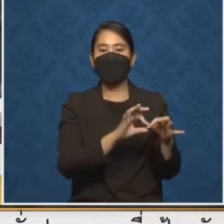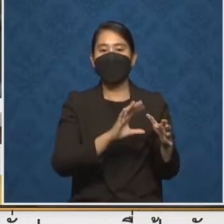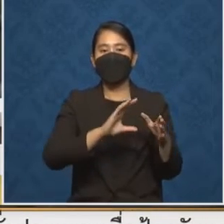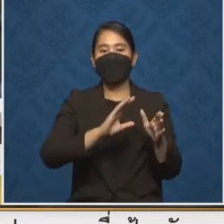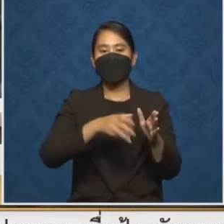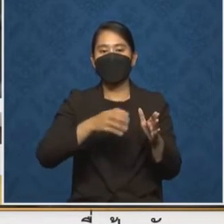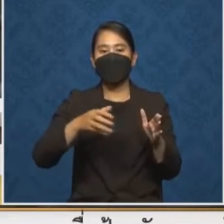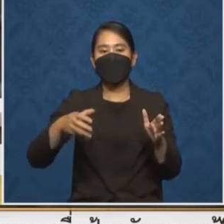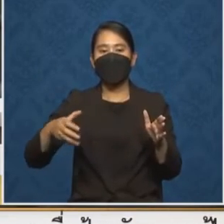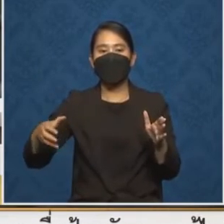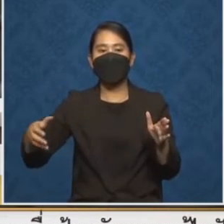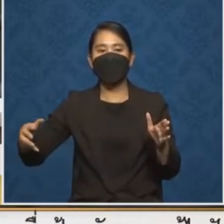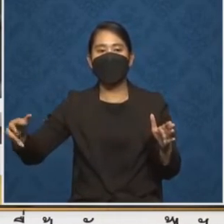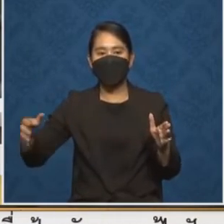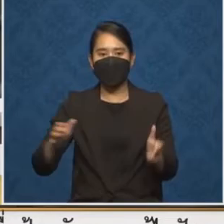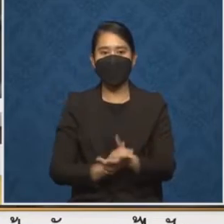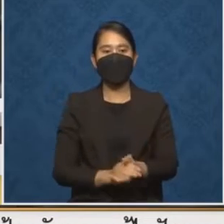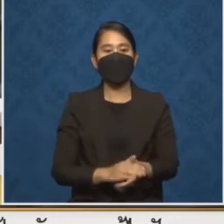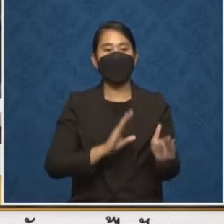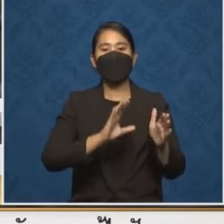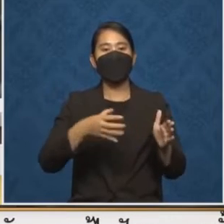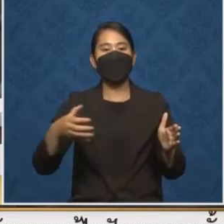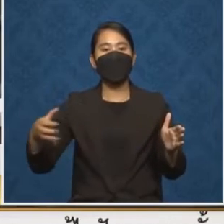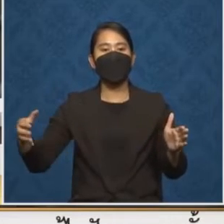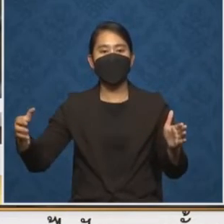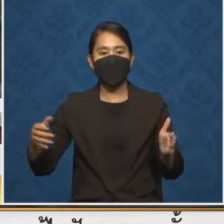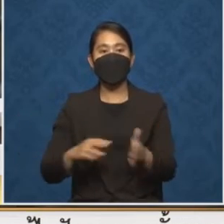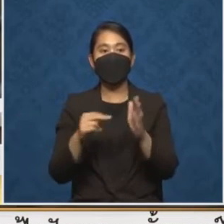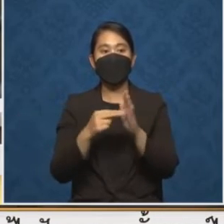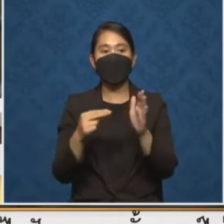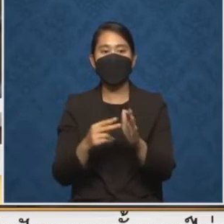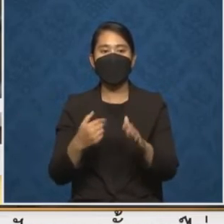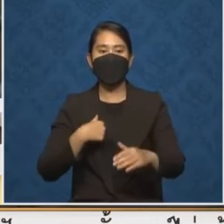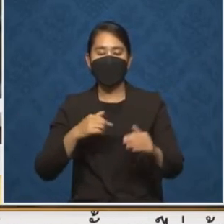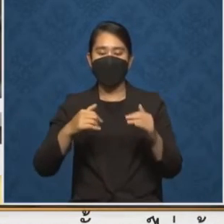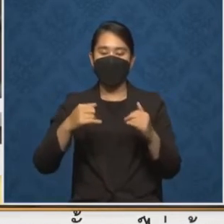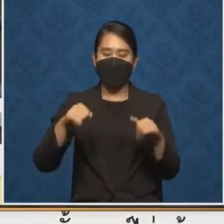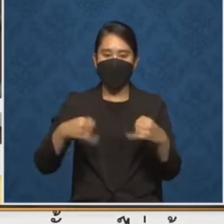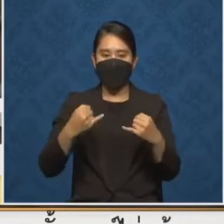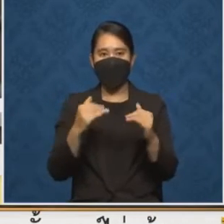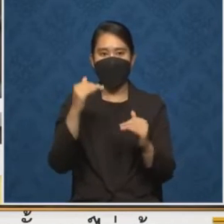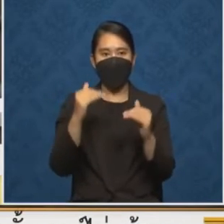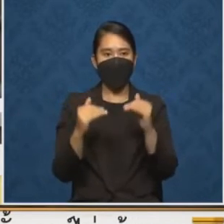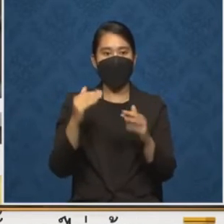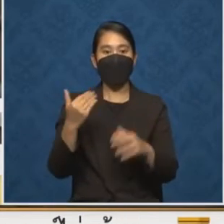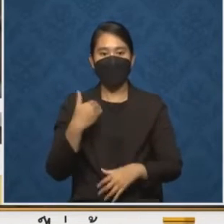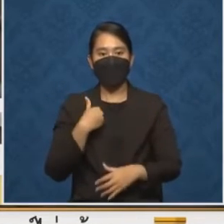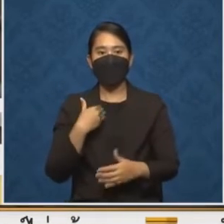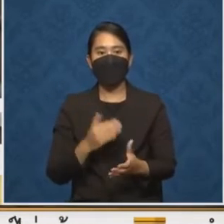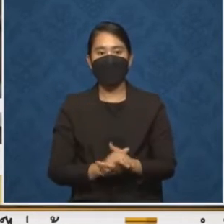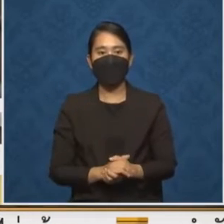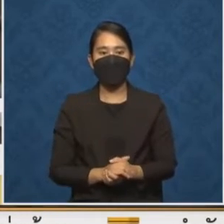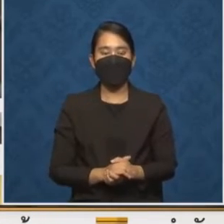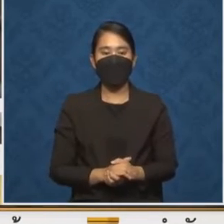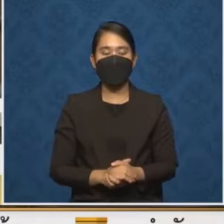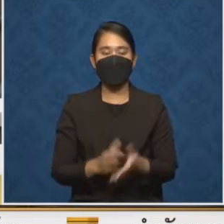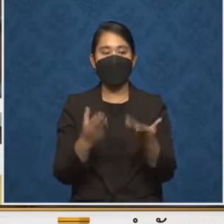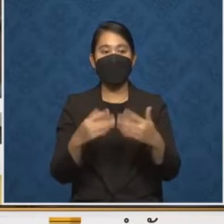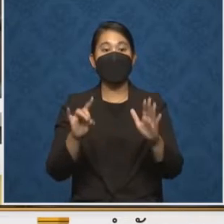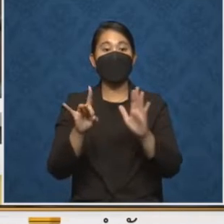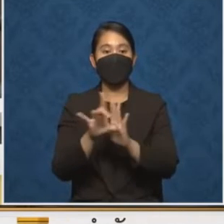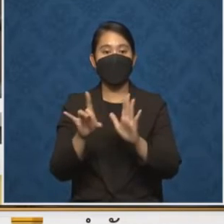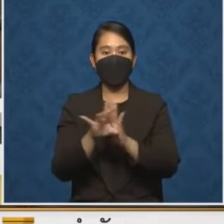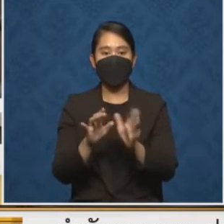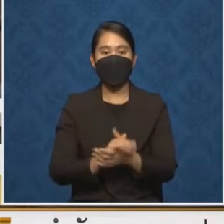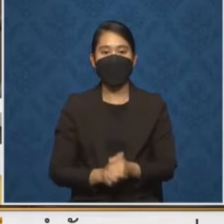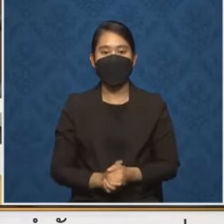ดีความ หอ กบูนกพิชนามันลากยาวขึไปเพรมนมควได้เปรีบสเปรียบระหวางขู่สัญญานะครัแลปการสุดทาย ก็